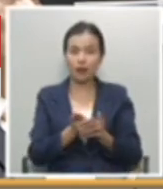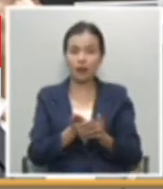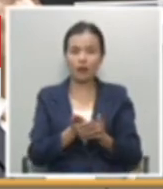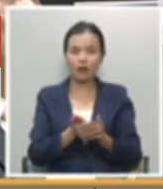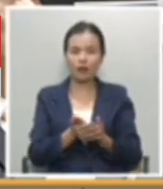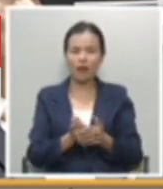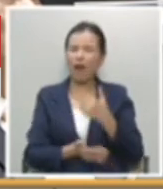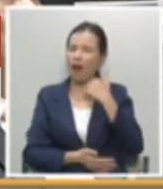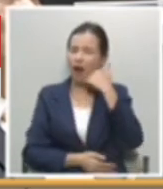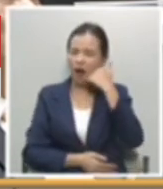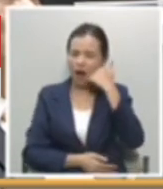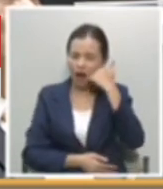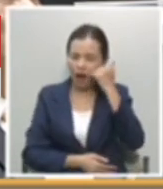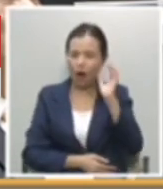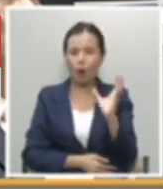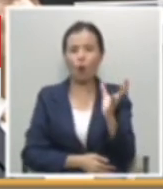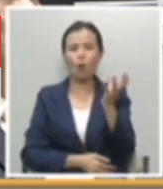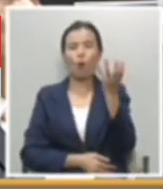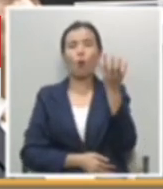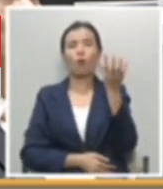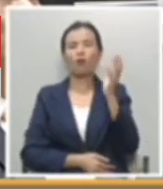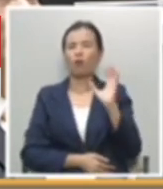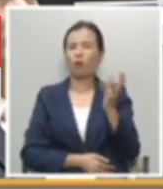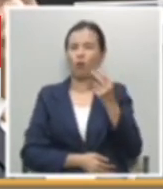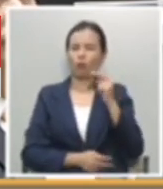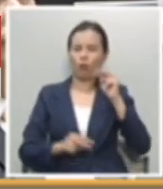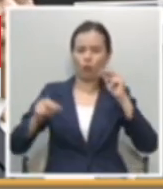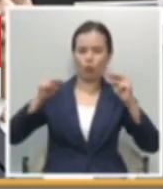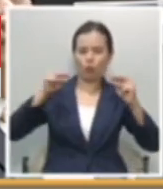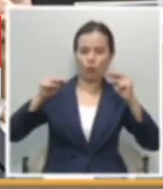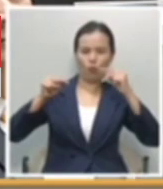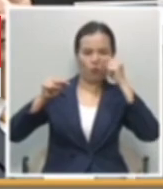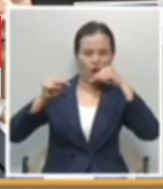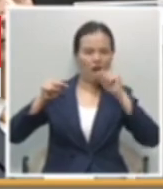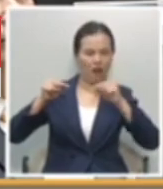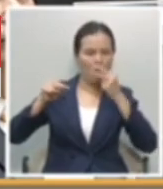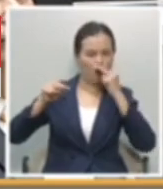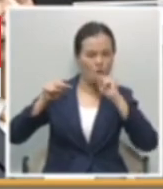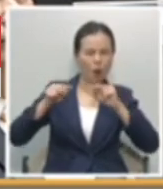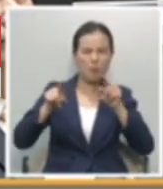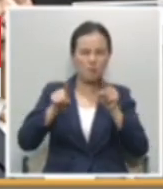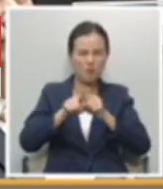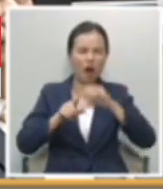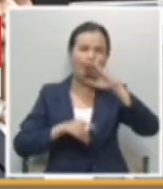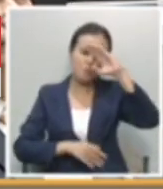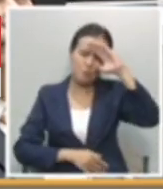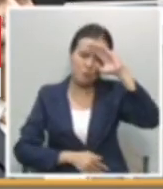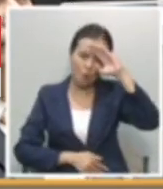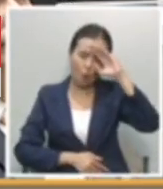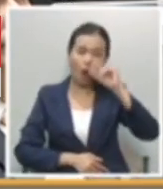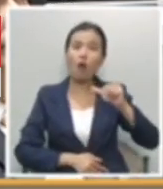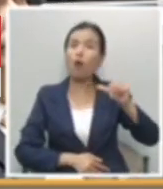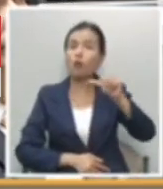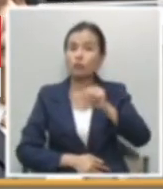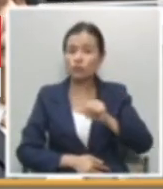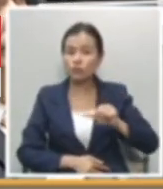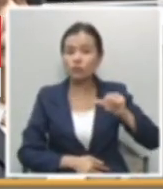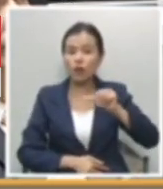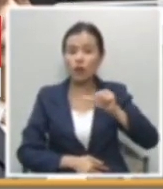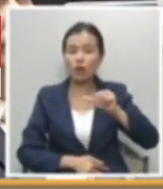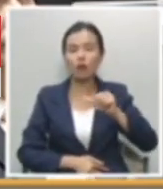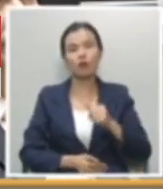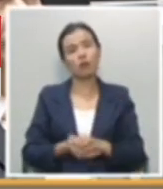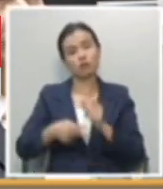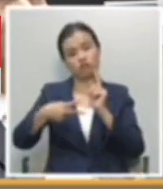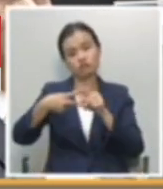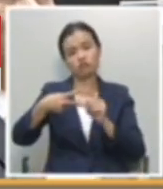ายชาวโลกผมไม่อยากให้คนในโลกนี้มองประเทศไทยว่าเป็นคนป่วยแห่งเอเชียแค่สองประเด็น